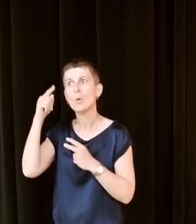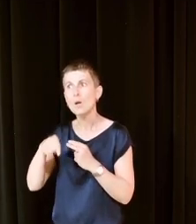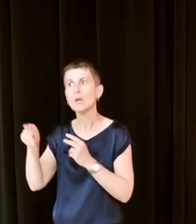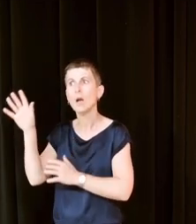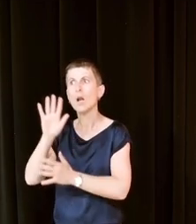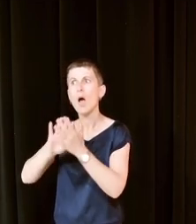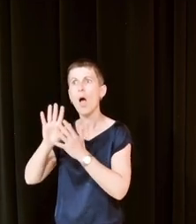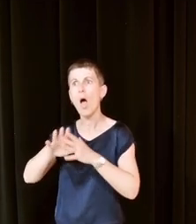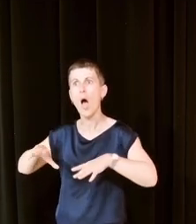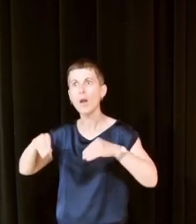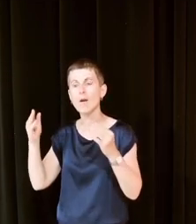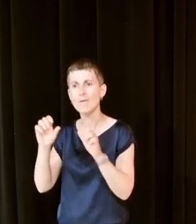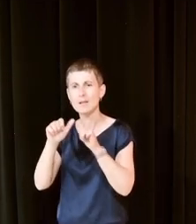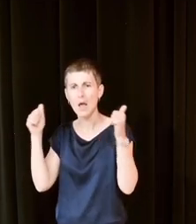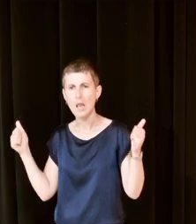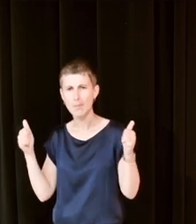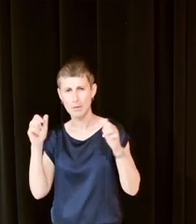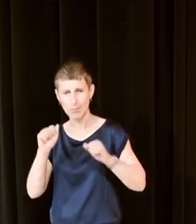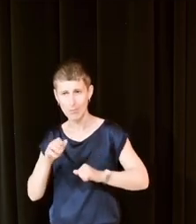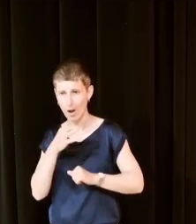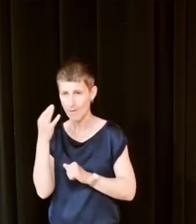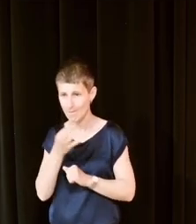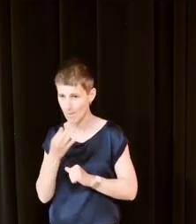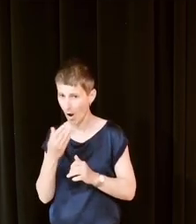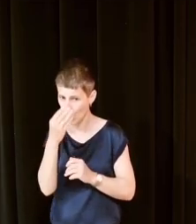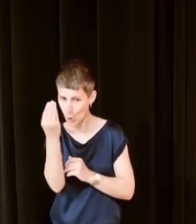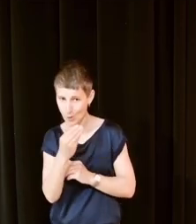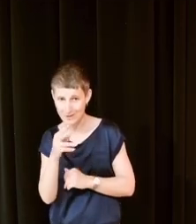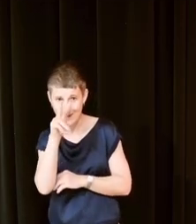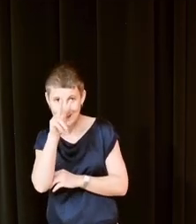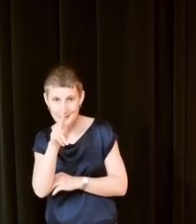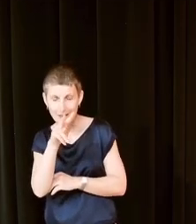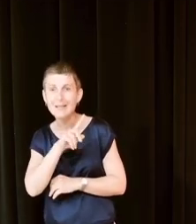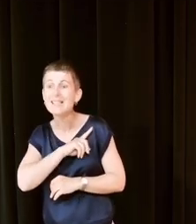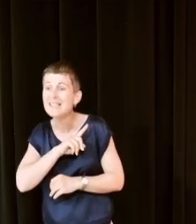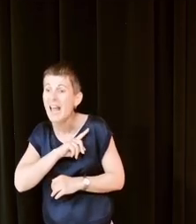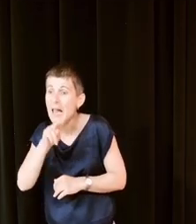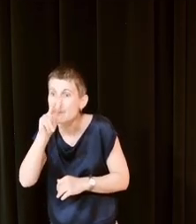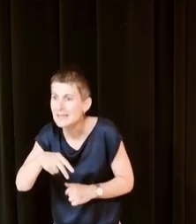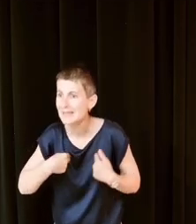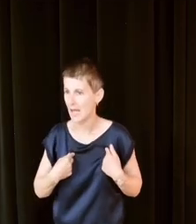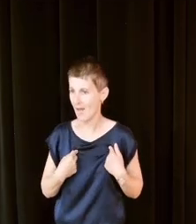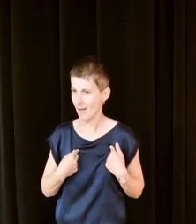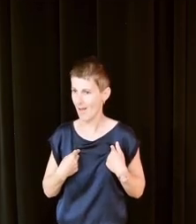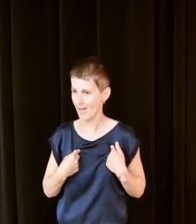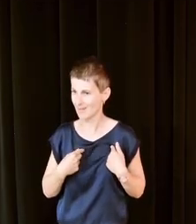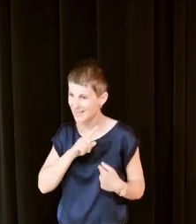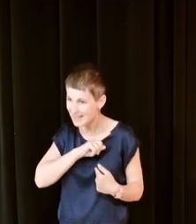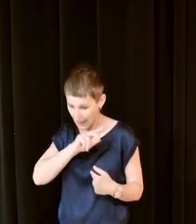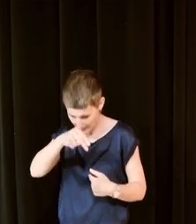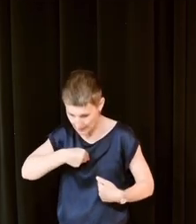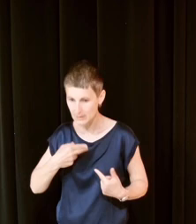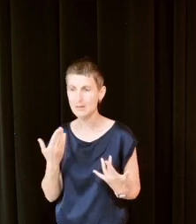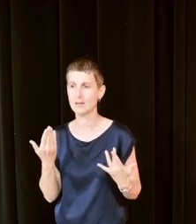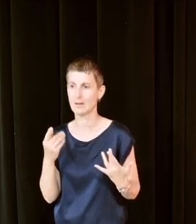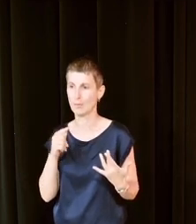ja, was sehen die denn eigentlich von der Kunst? Naja, sich selber. Aber das ist doch da, das haben wir doch bereits. Das heißt, Kunst